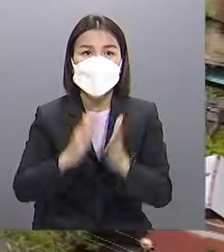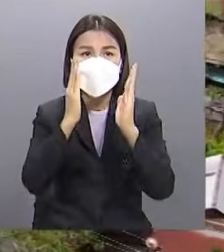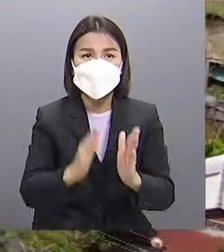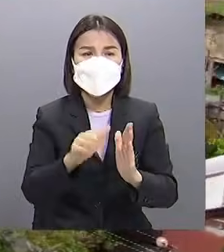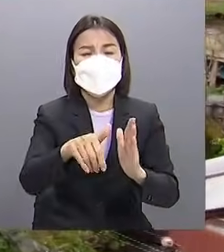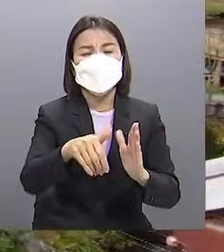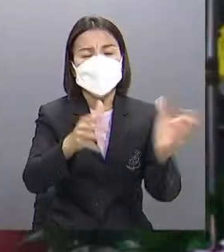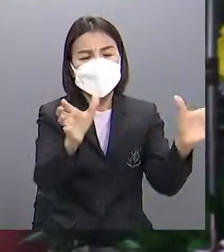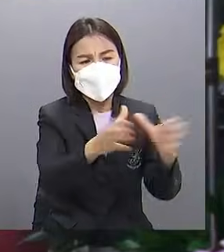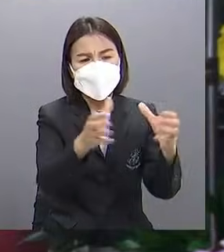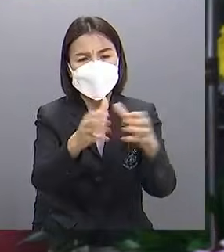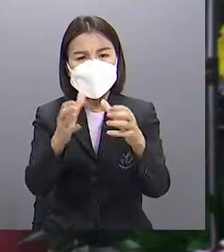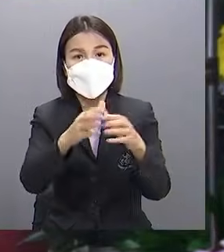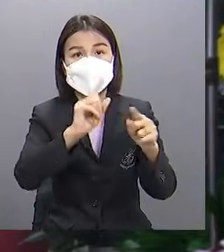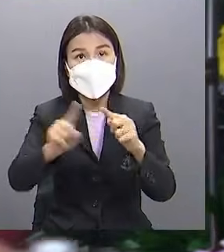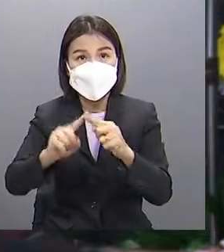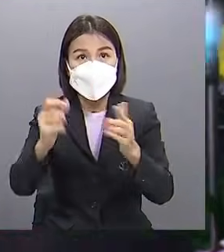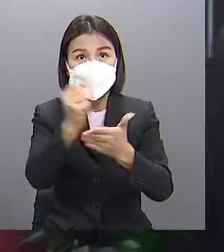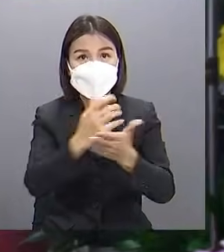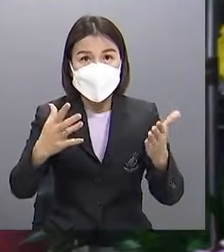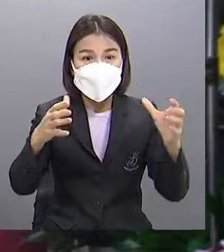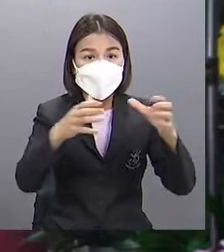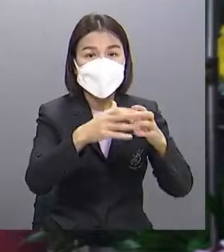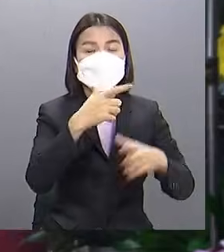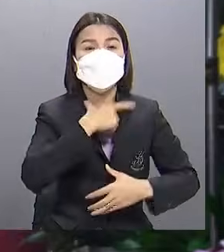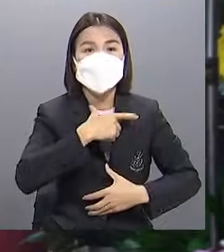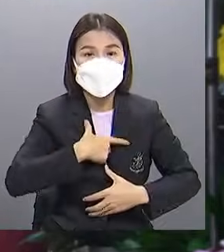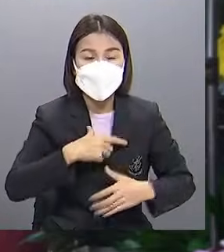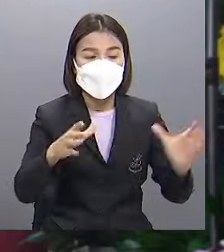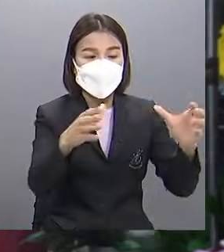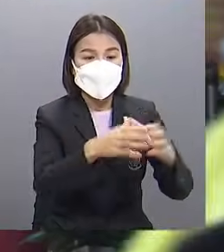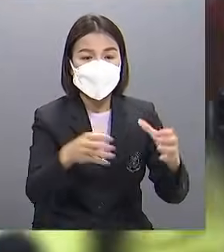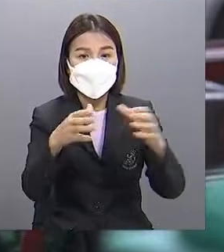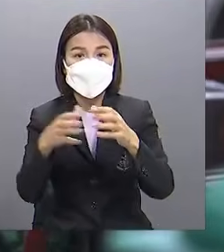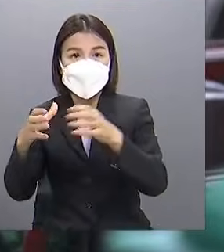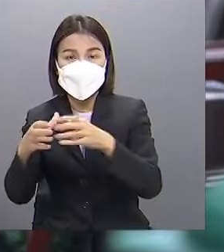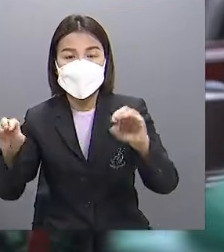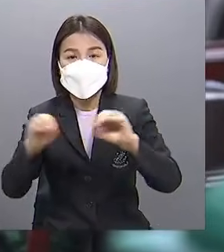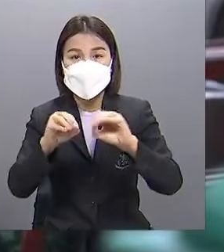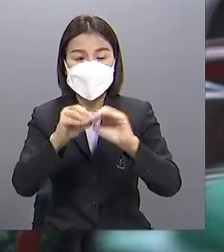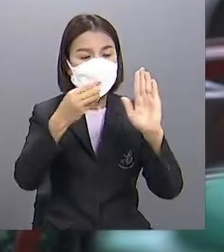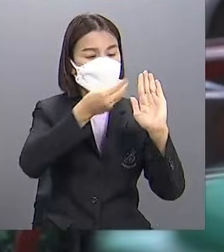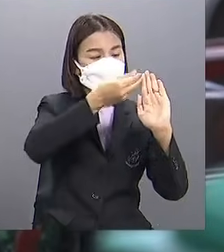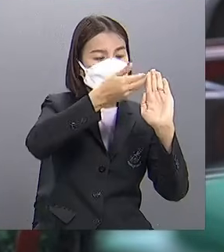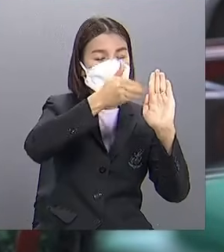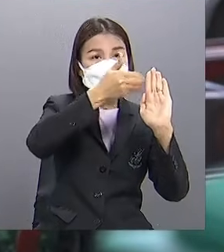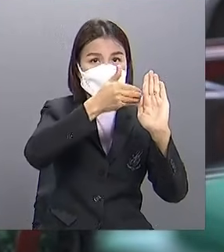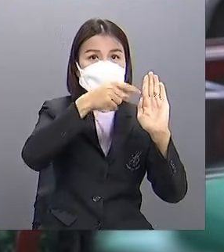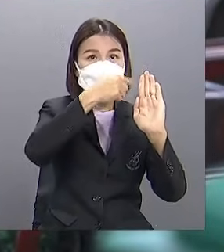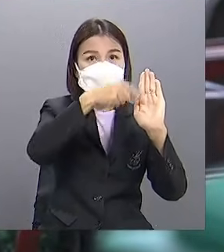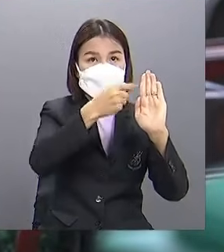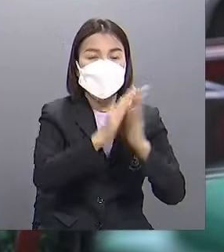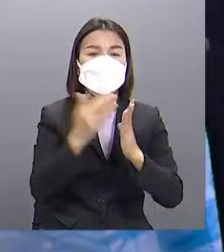ญ่เป็นกลุ่มชาติพันธุ์และเนื่องจากเป็นพื้นที่ที่ติดชายแดนจึงมีโรงงานอุตสาหกรรมมากกว่า400